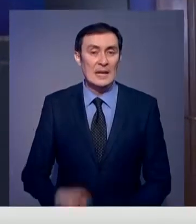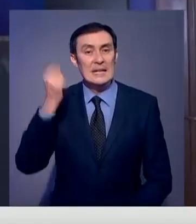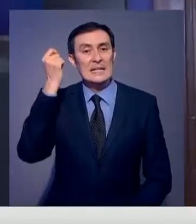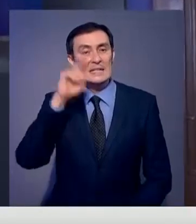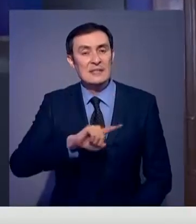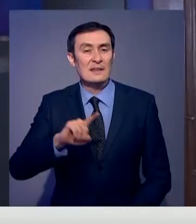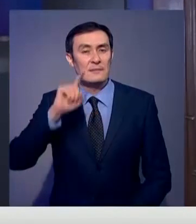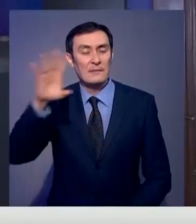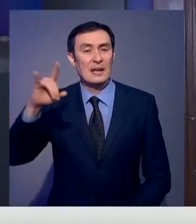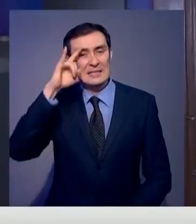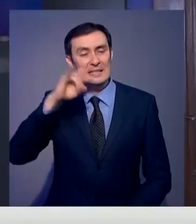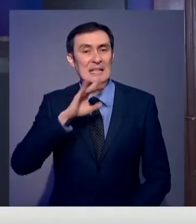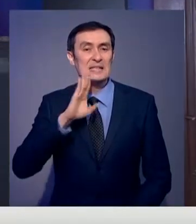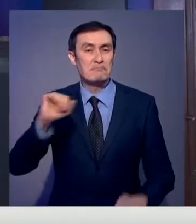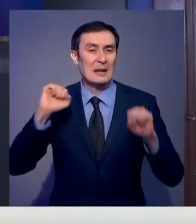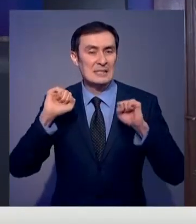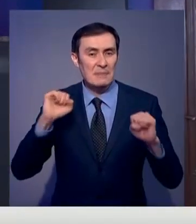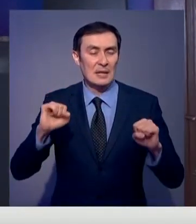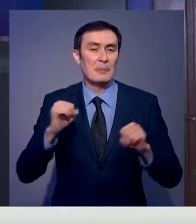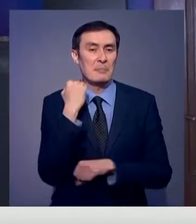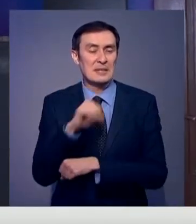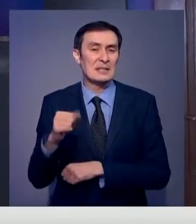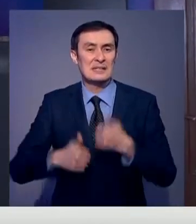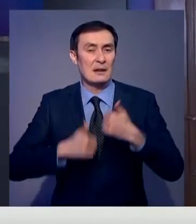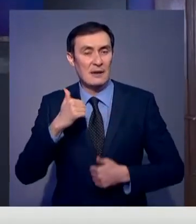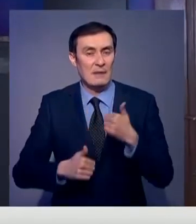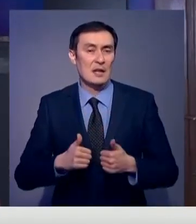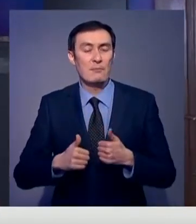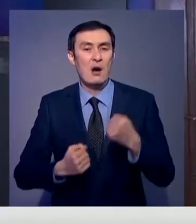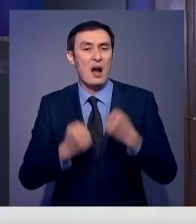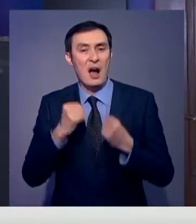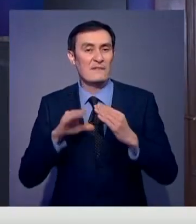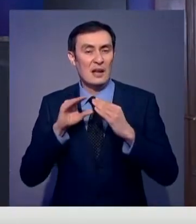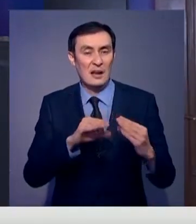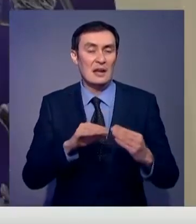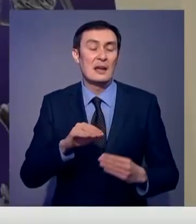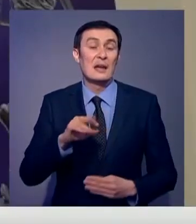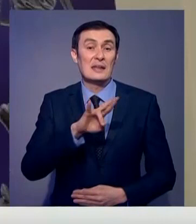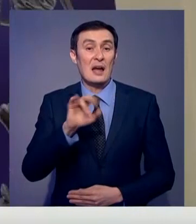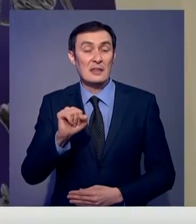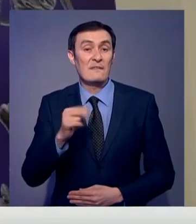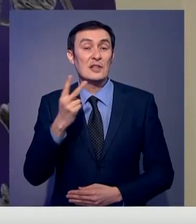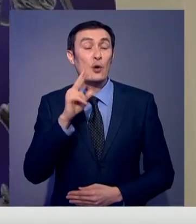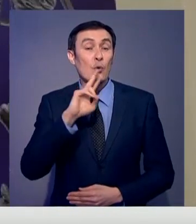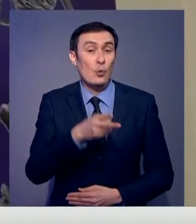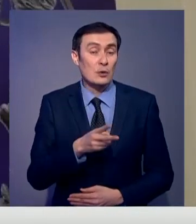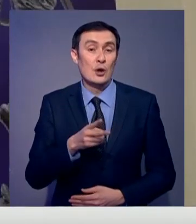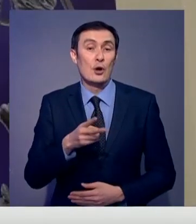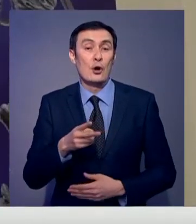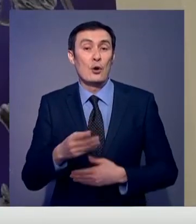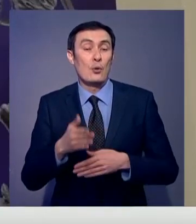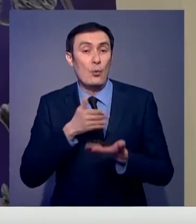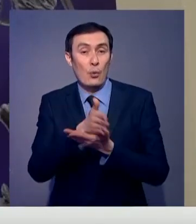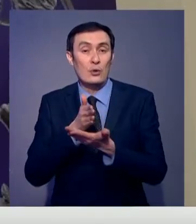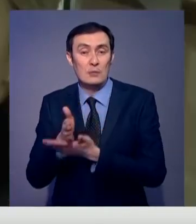Известная в Казахстане спортсменка, неоднократная победительница соревнований по авторалли Яна Фоминских уже второй год ходит по